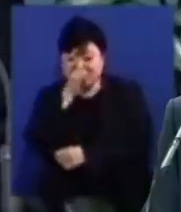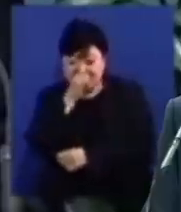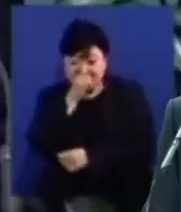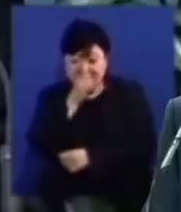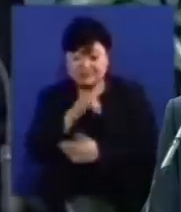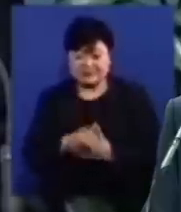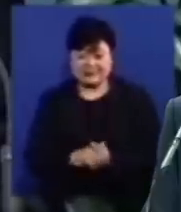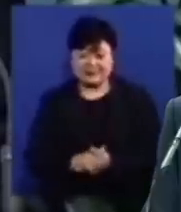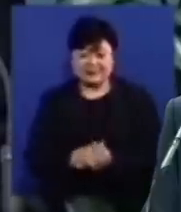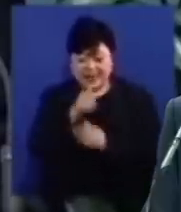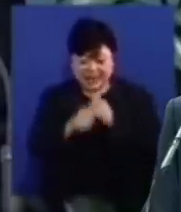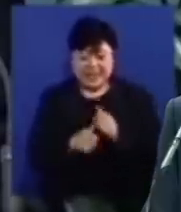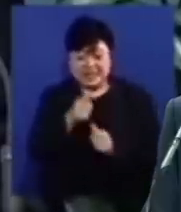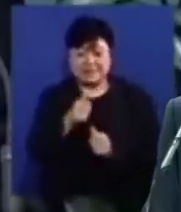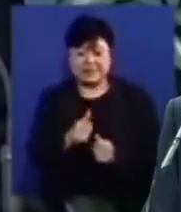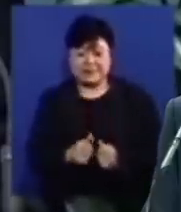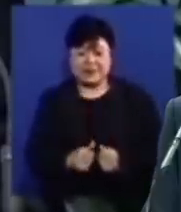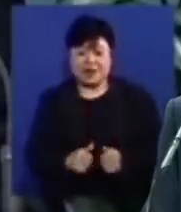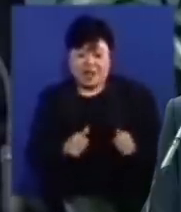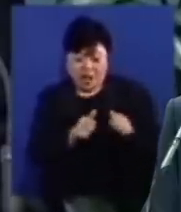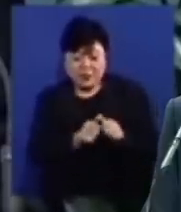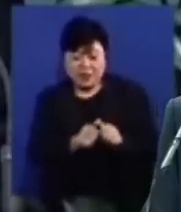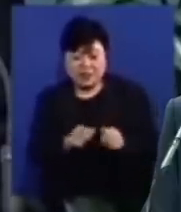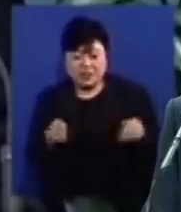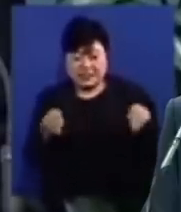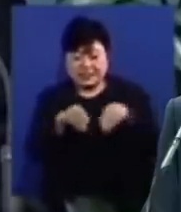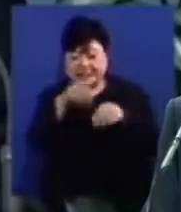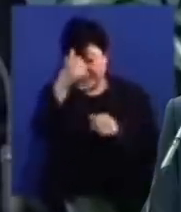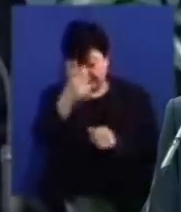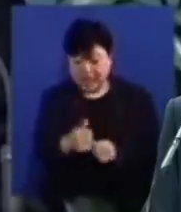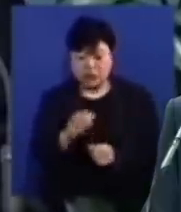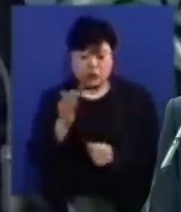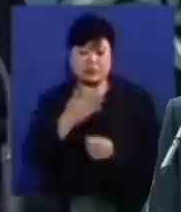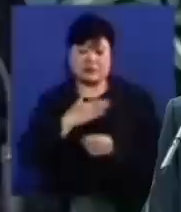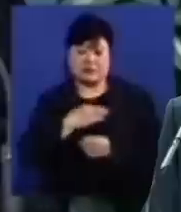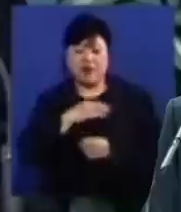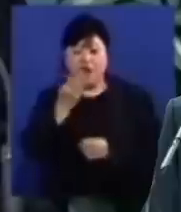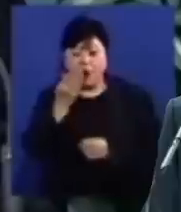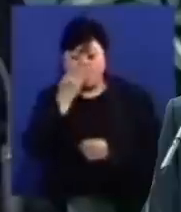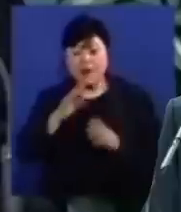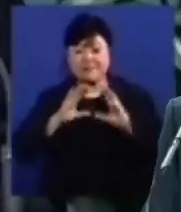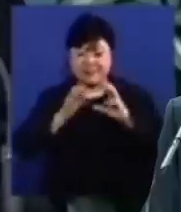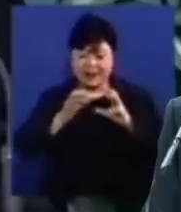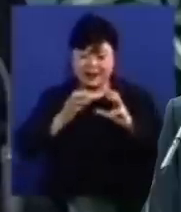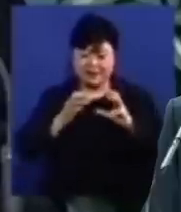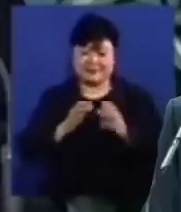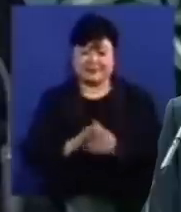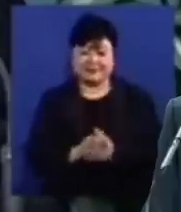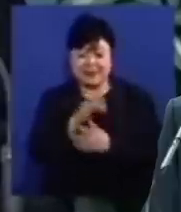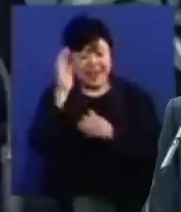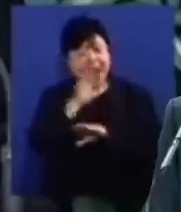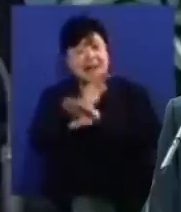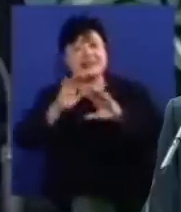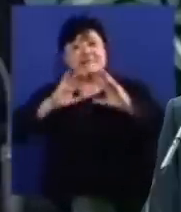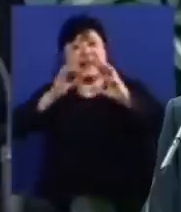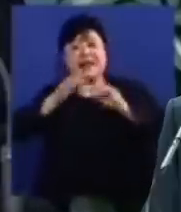권세와 능력이 있는 하나님과 동행하는 제사장이다. 거룩한 나라다. 내가 바로